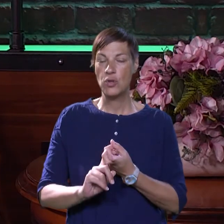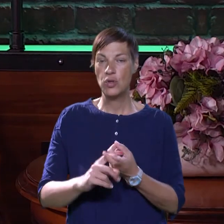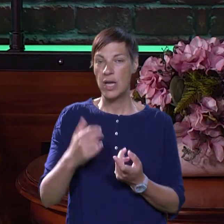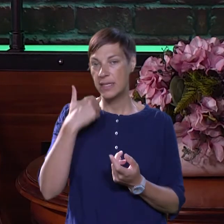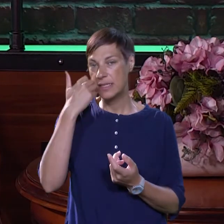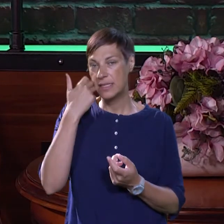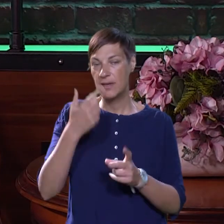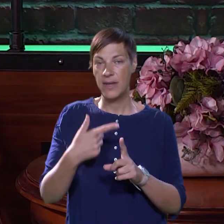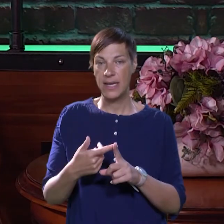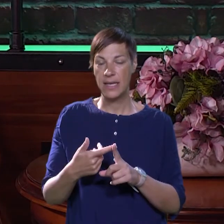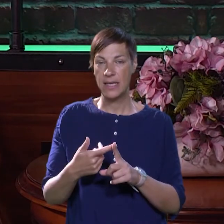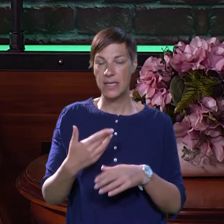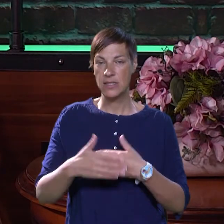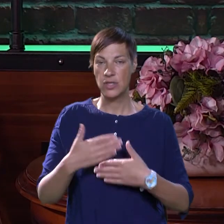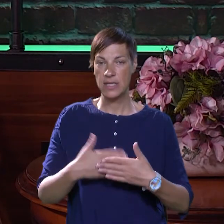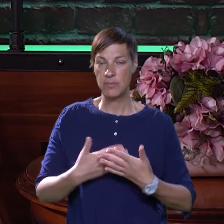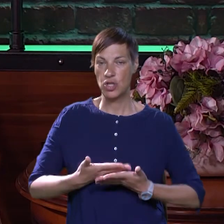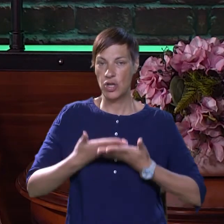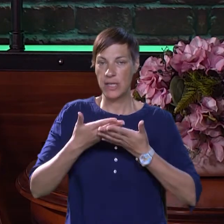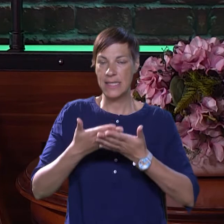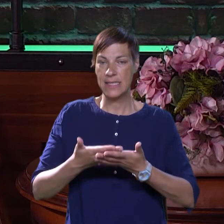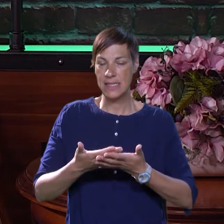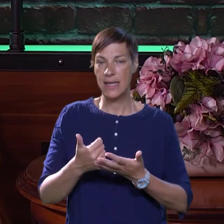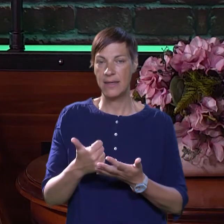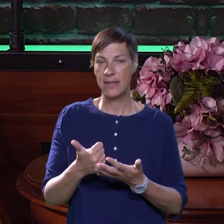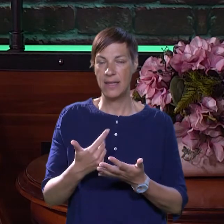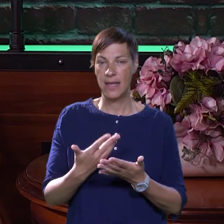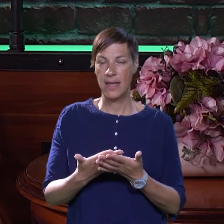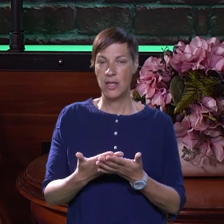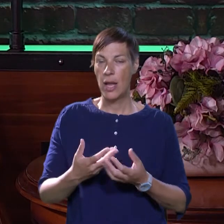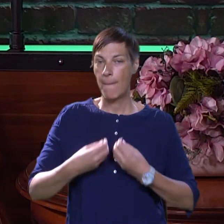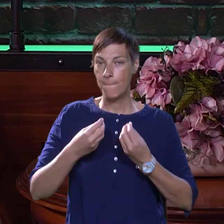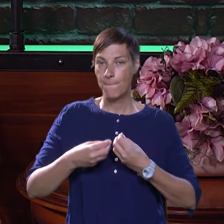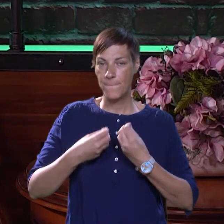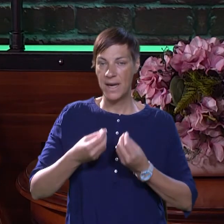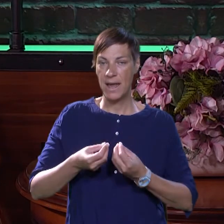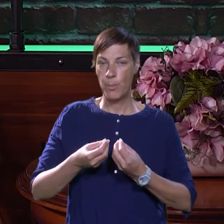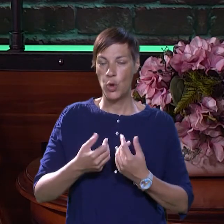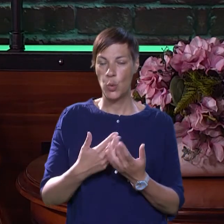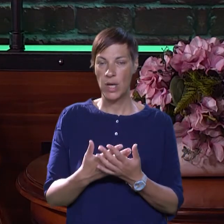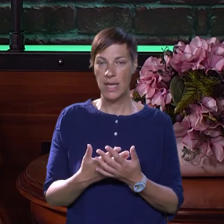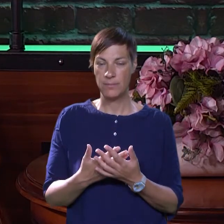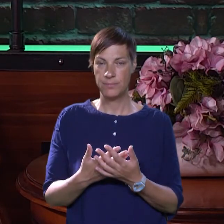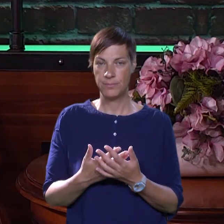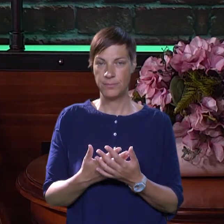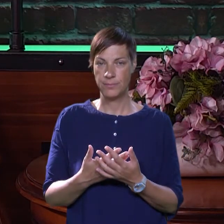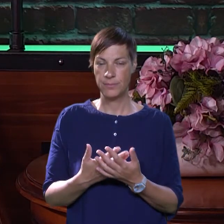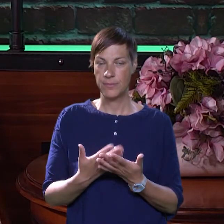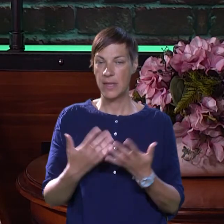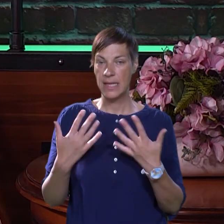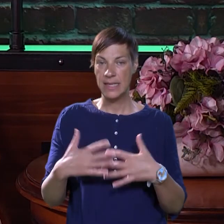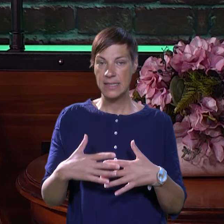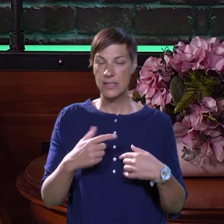križem, on će između ostalog iznjedriti i jedne preporuke, dakle, za